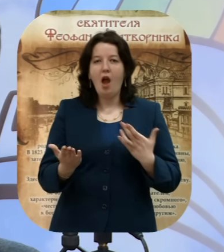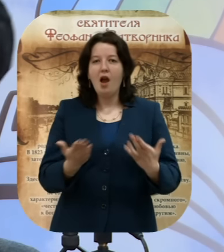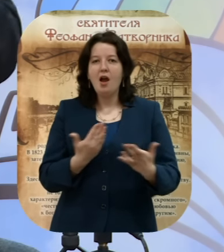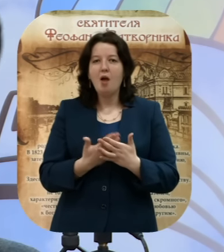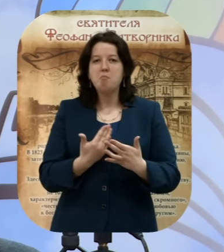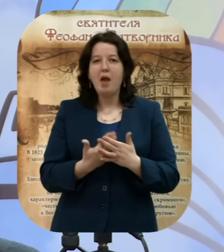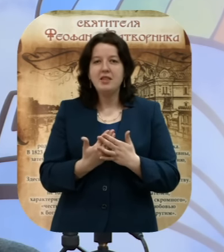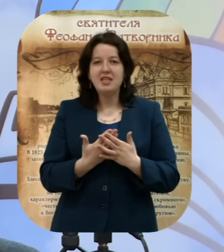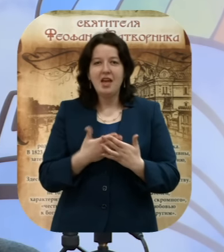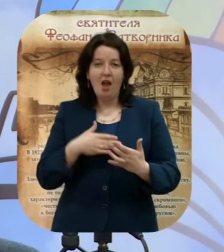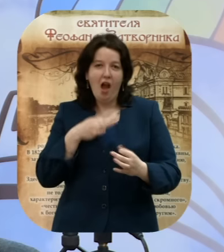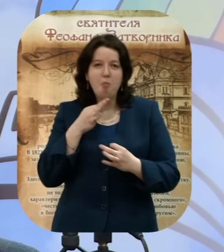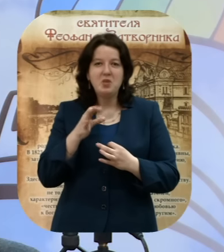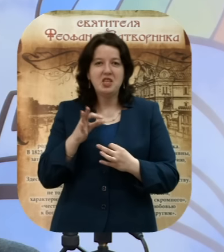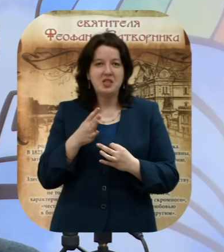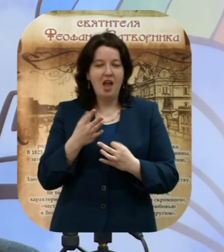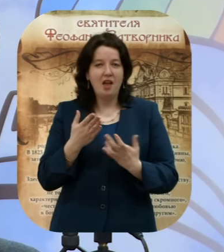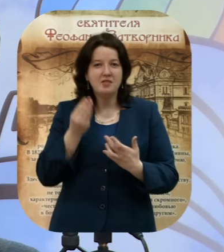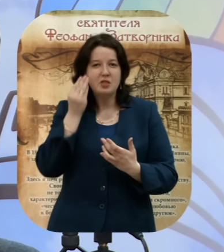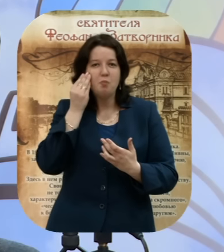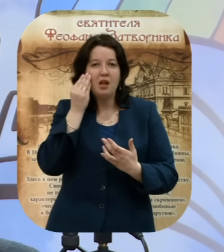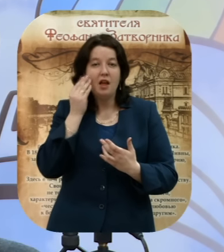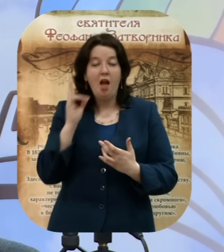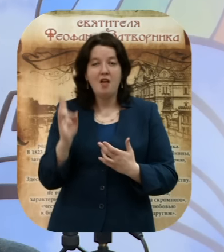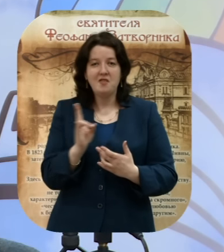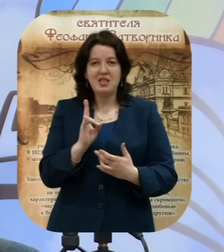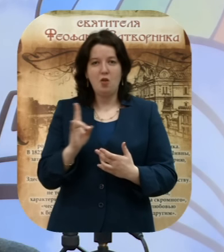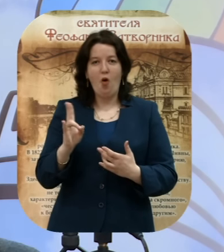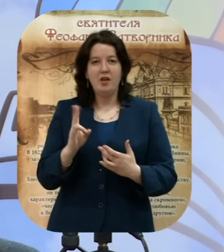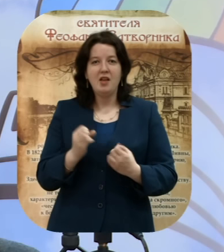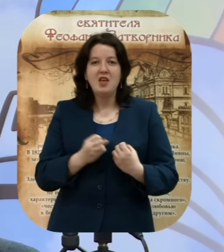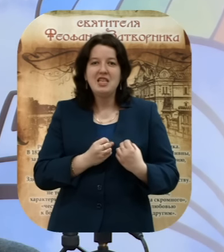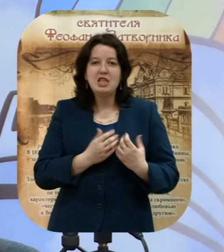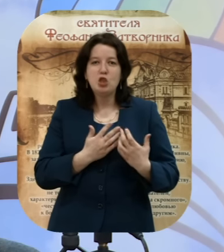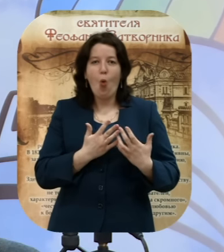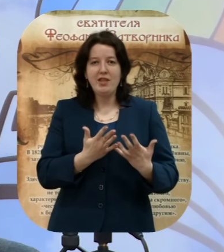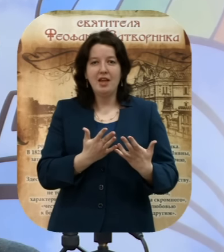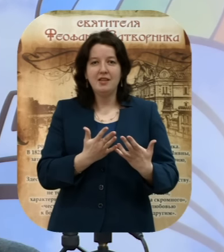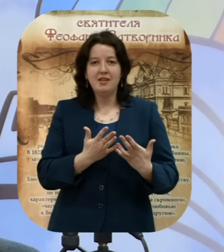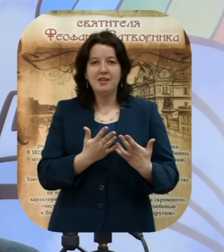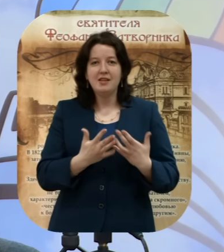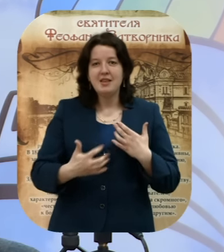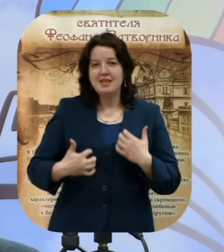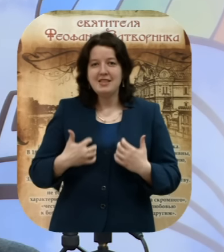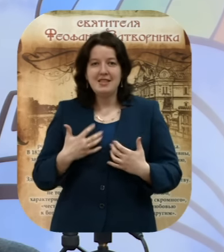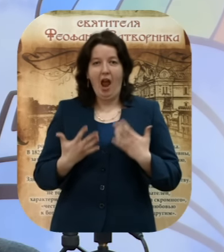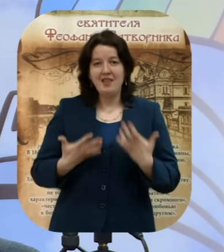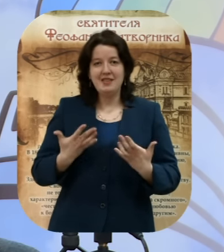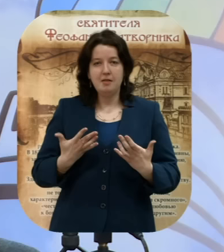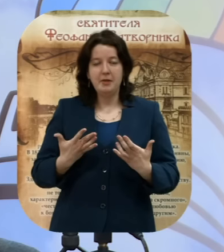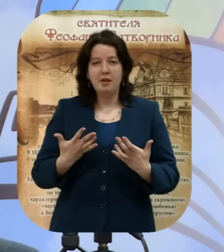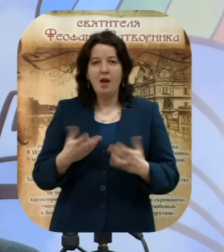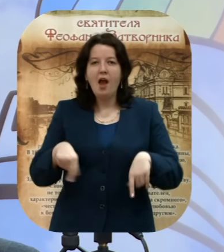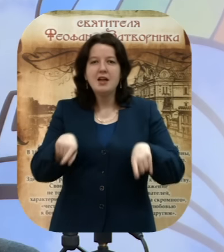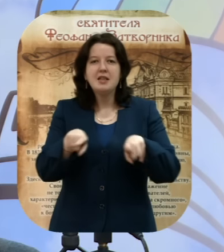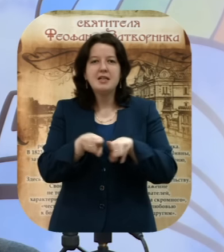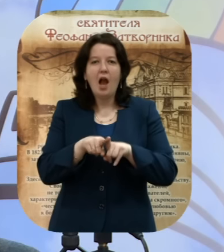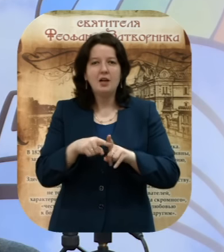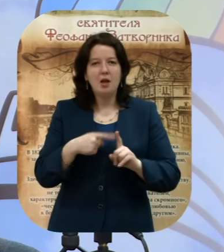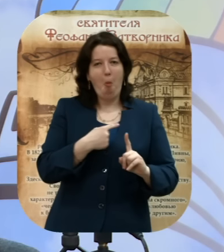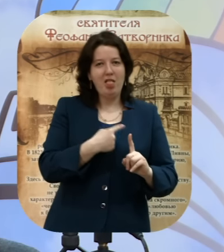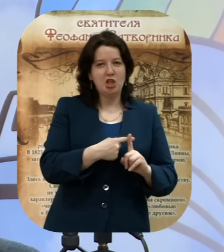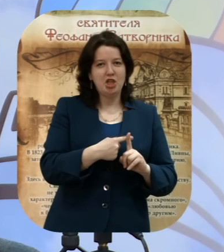опять-таки, выражаясь языком именно христианским, исходят страсти, как